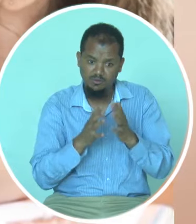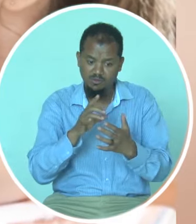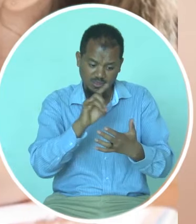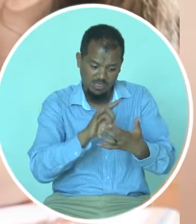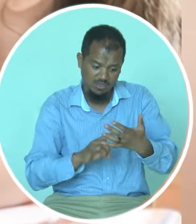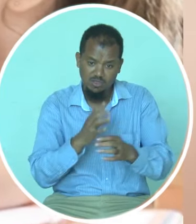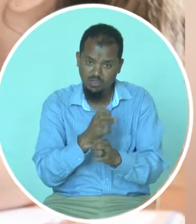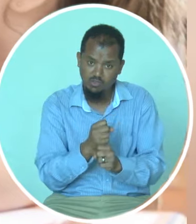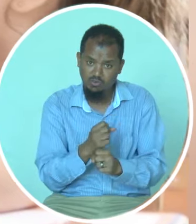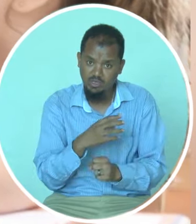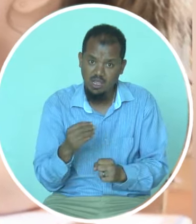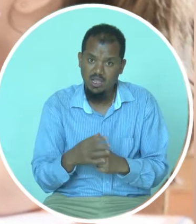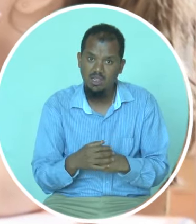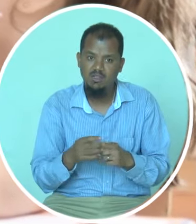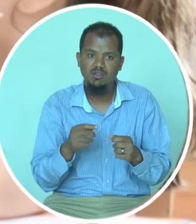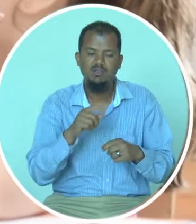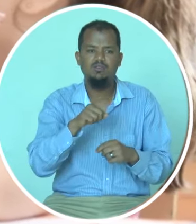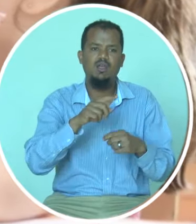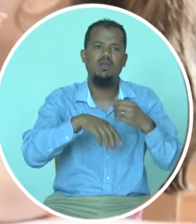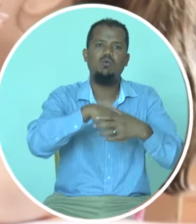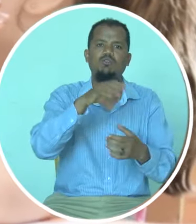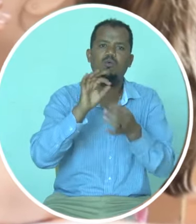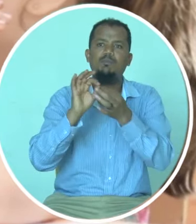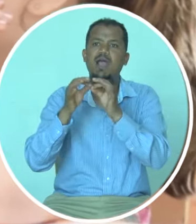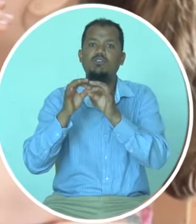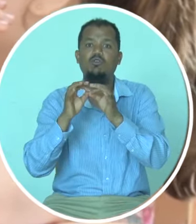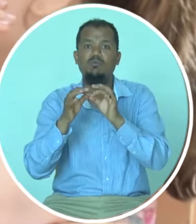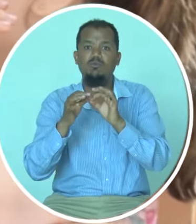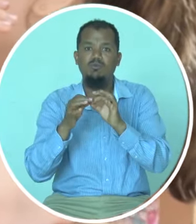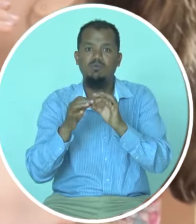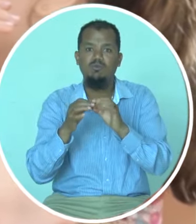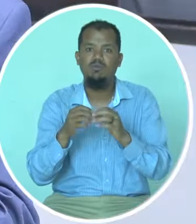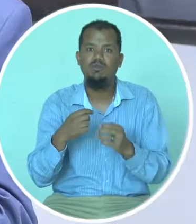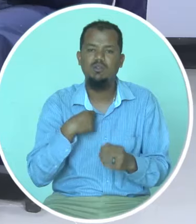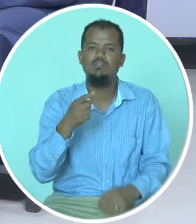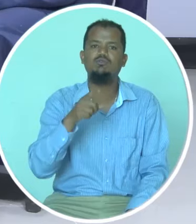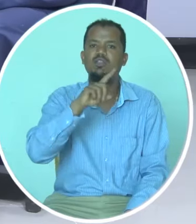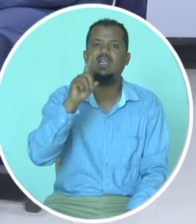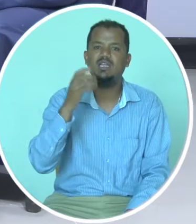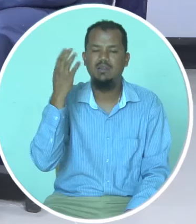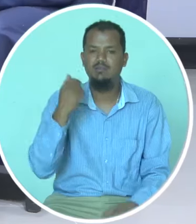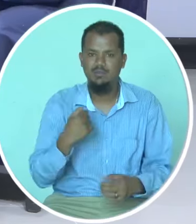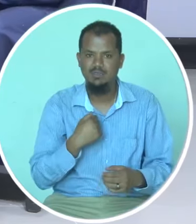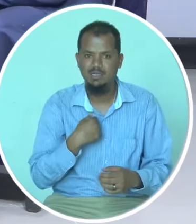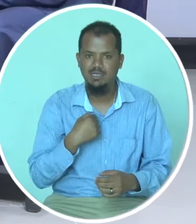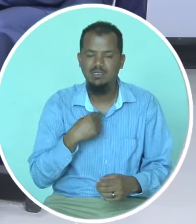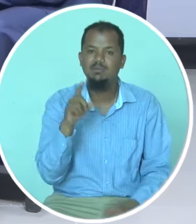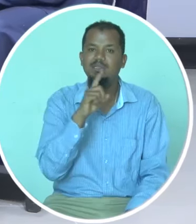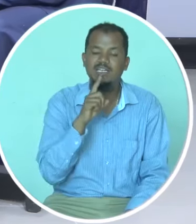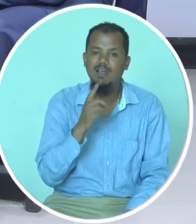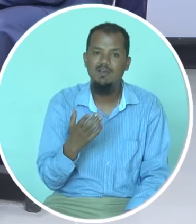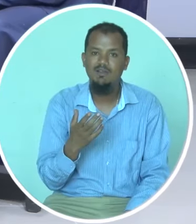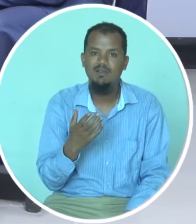ያዙ ዝርዝሮችን ይይዙና መድረክ ላይ ወጥተው እንዲያስተረጉሙ ይገርም ነው እሱ ለጠይቀ ነበር አሁን እኔ ተንደረደርኩት